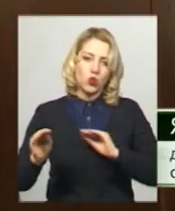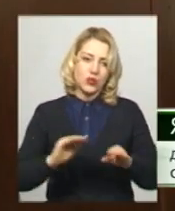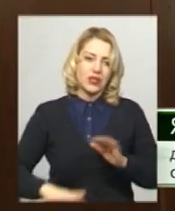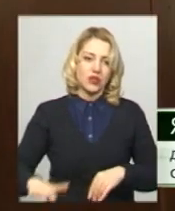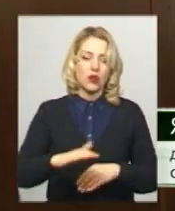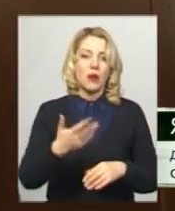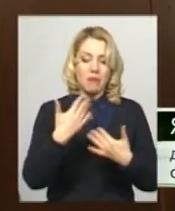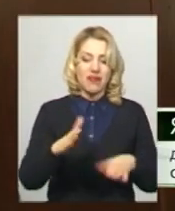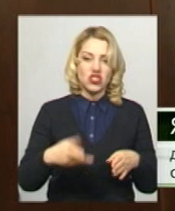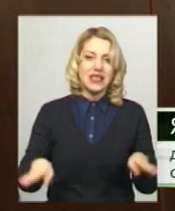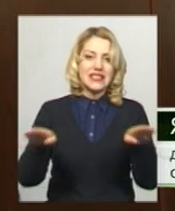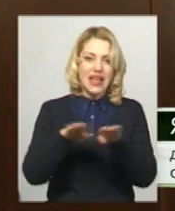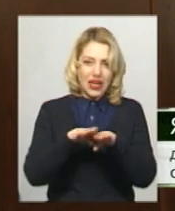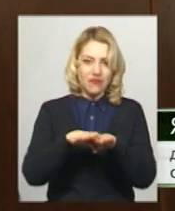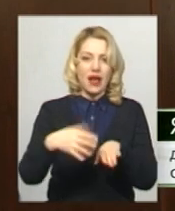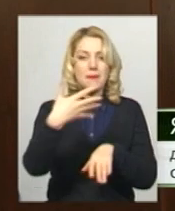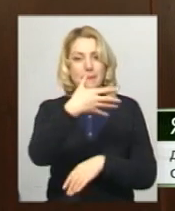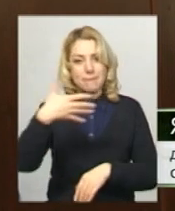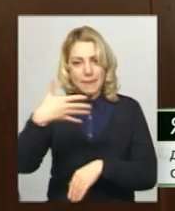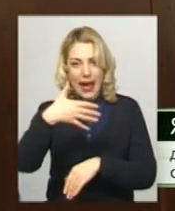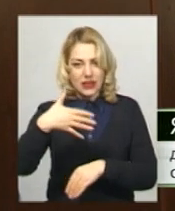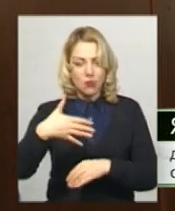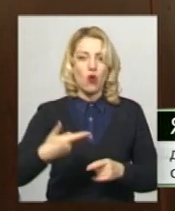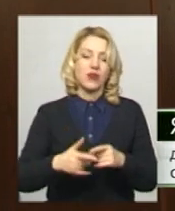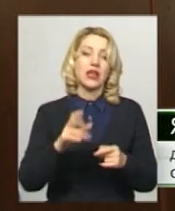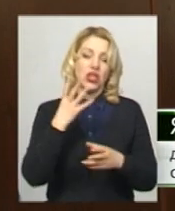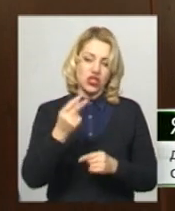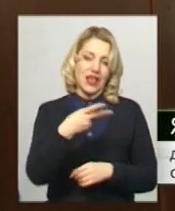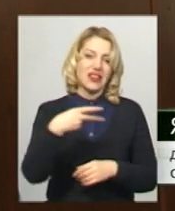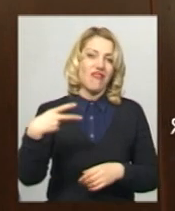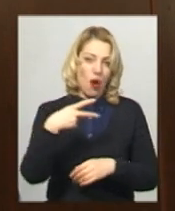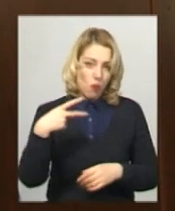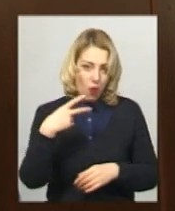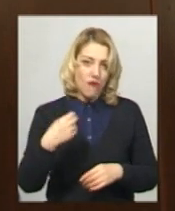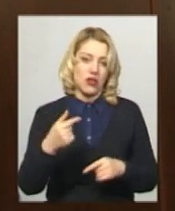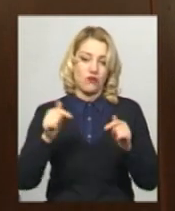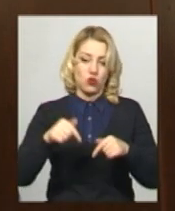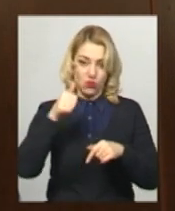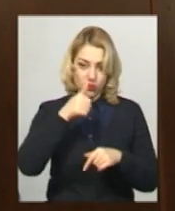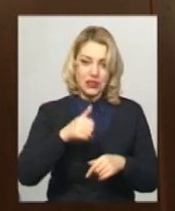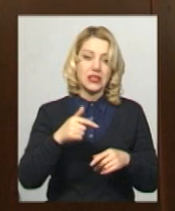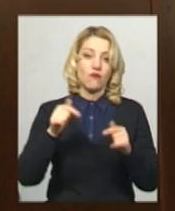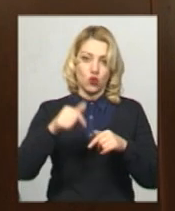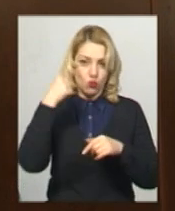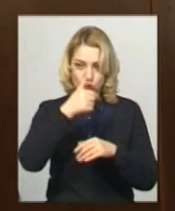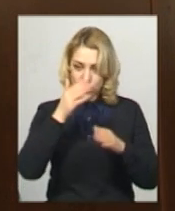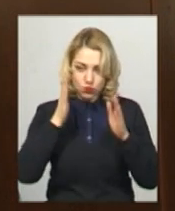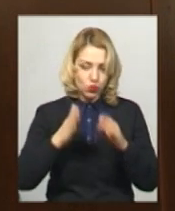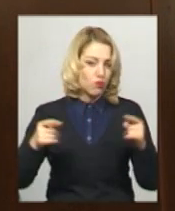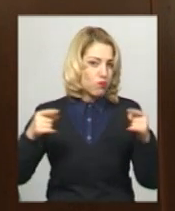5-й поверх, ще 2 поверхи, приблизно 2 місяці. І цього року буде накрито